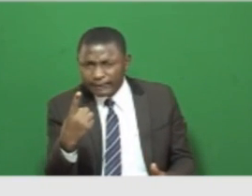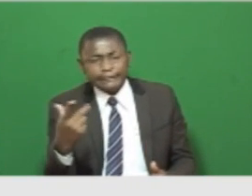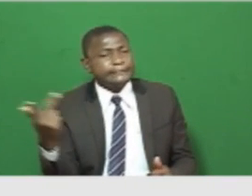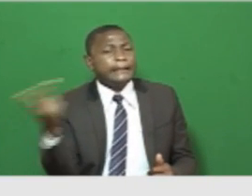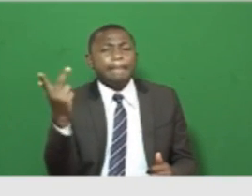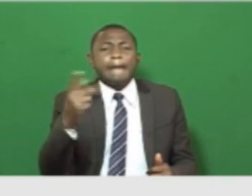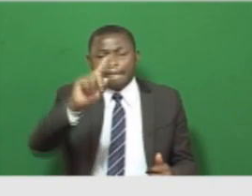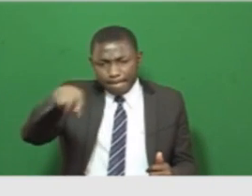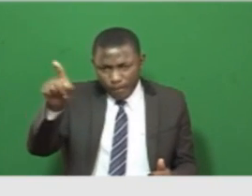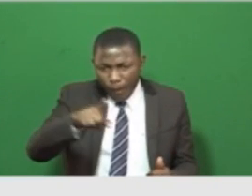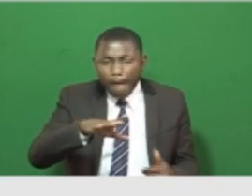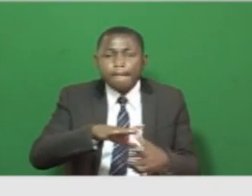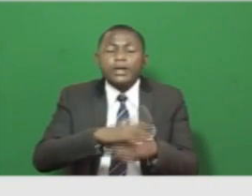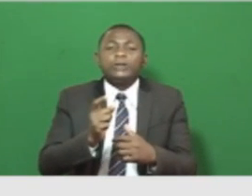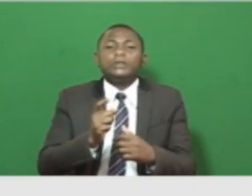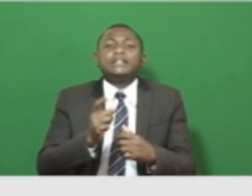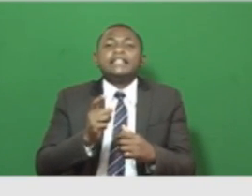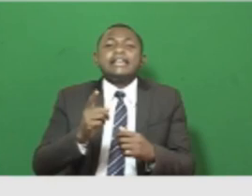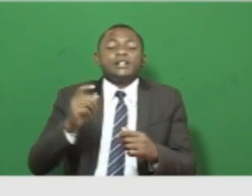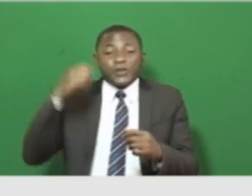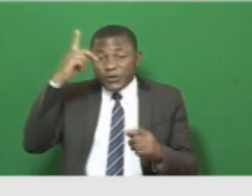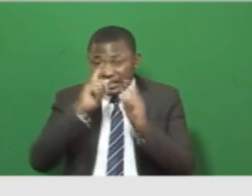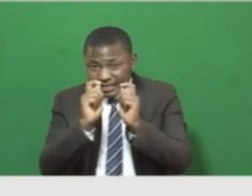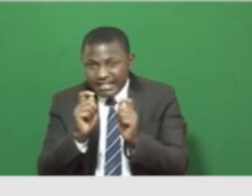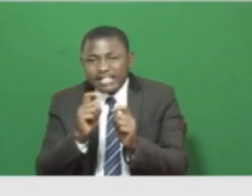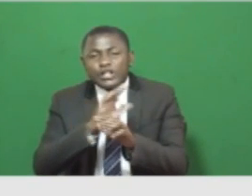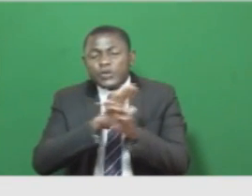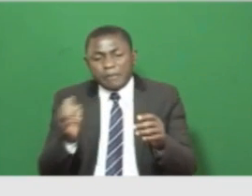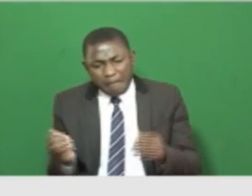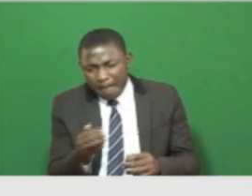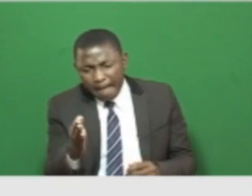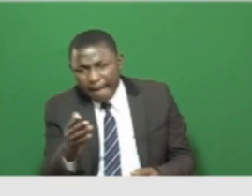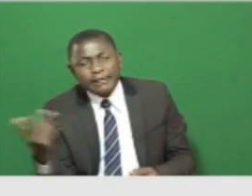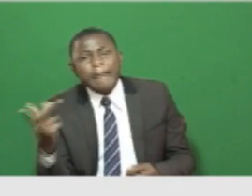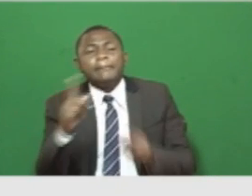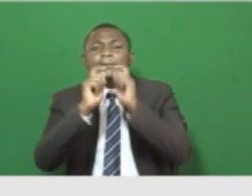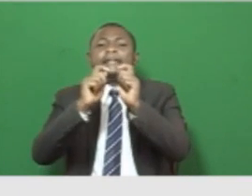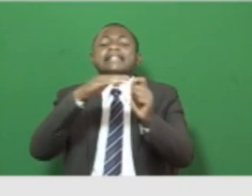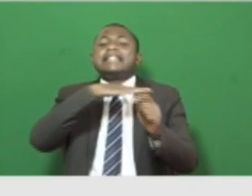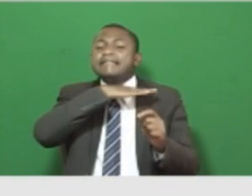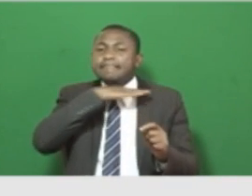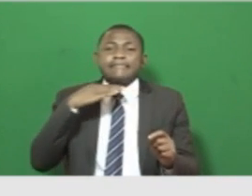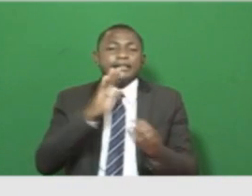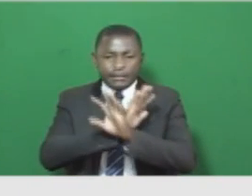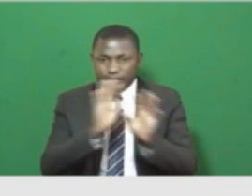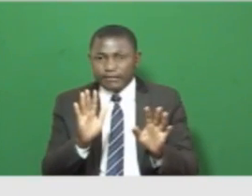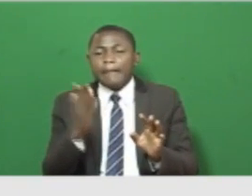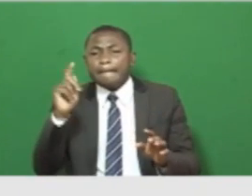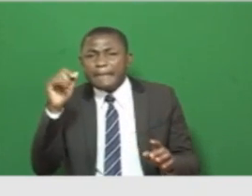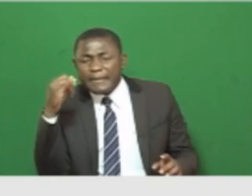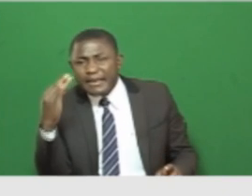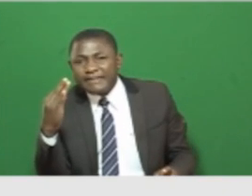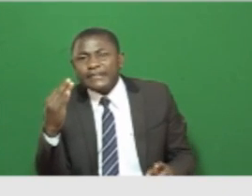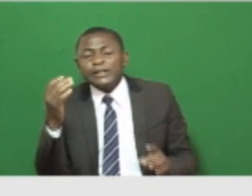kune zvese. Nekuti iye wakati usaite upombwe ndiye wakati usauraya. Zvino kana usingaite